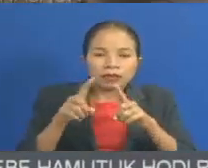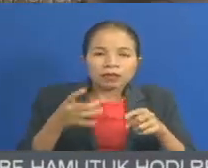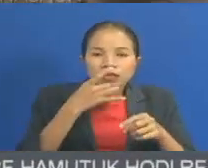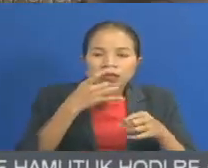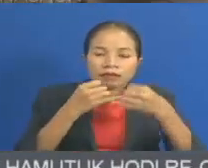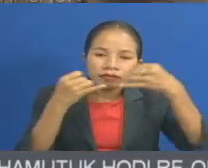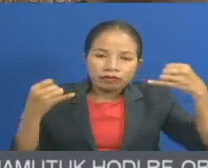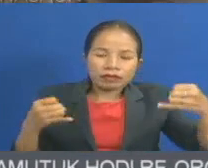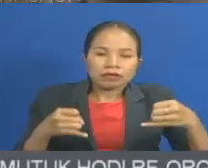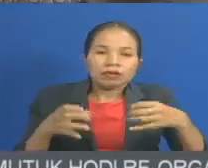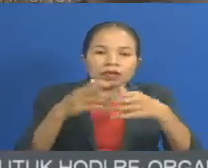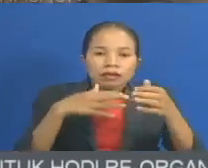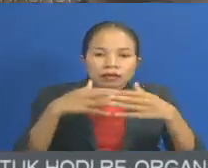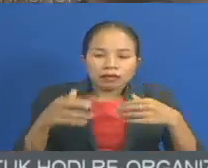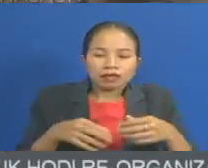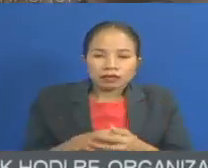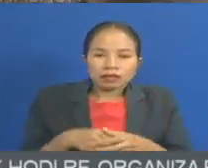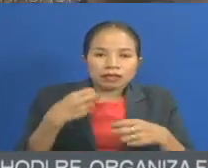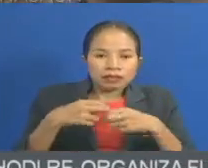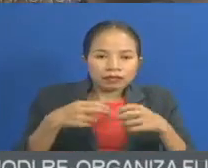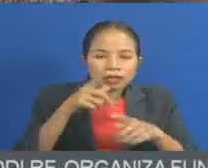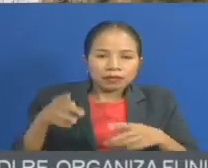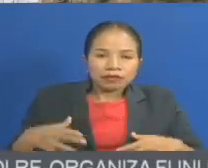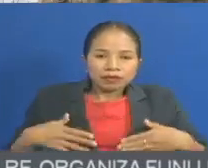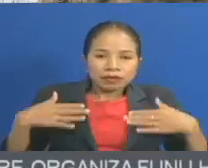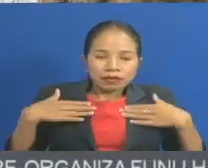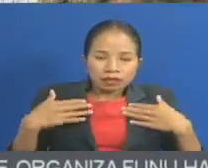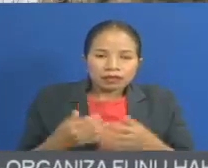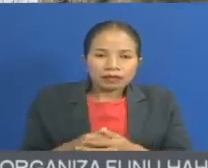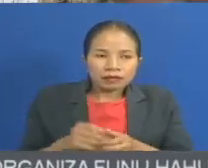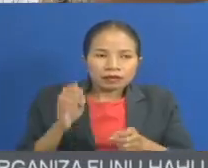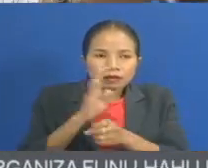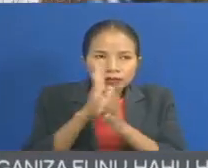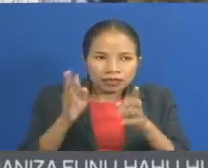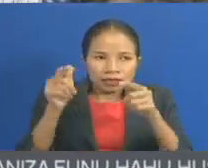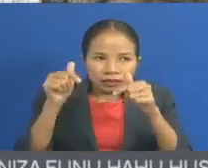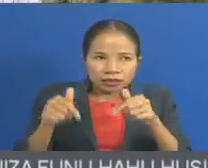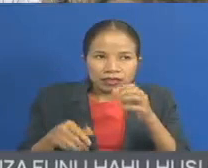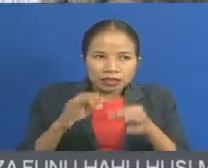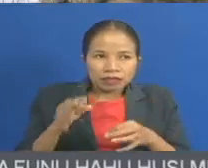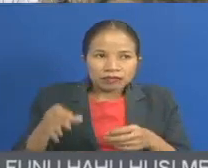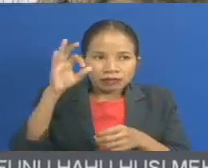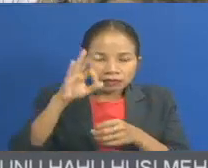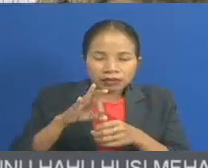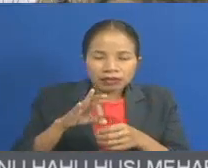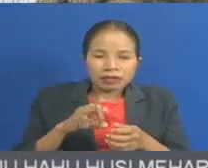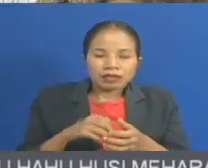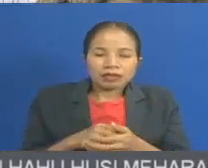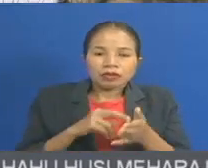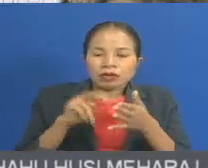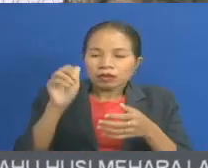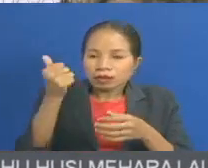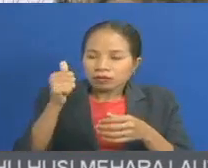letri sedari halayar biru deit, no se implika ba emane vida. Fila lima negosi sirane, karik sirbata ba underti se